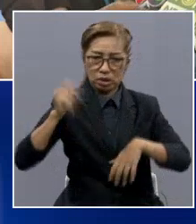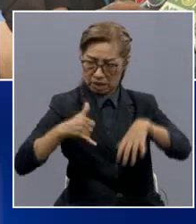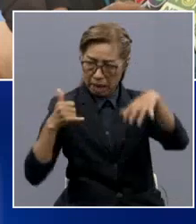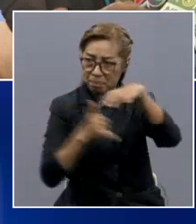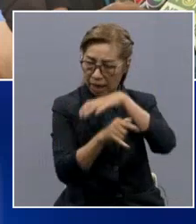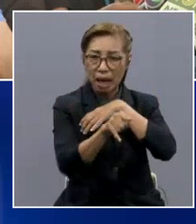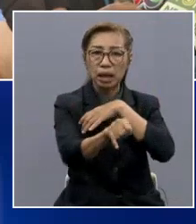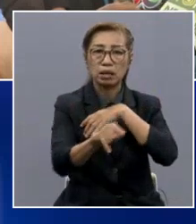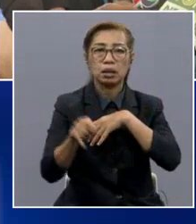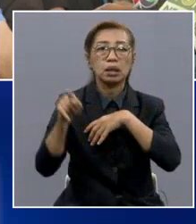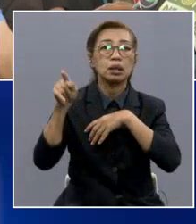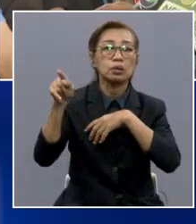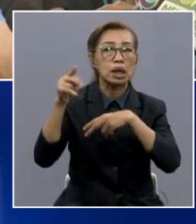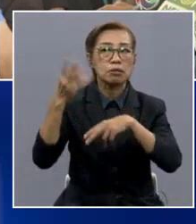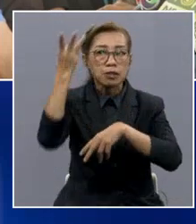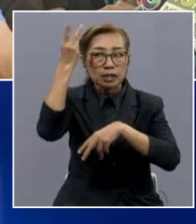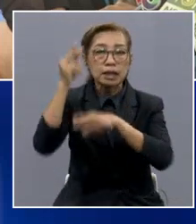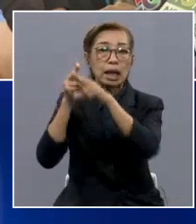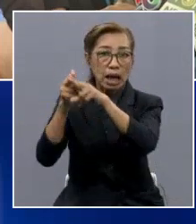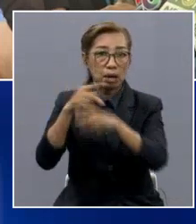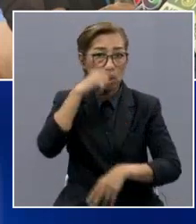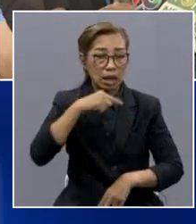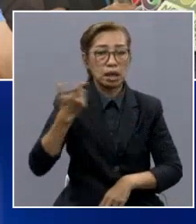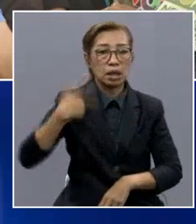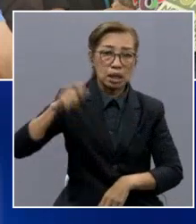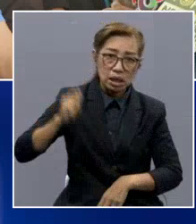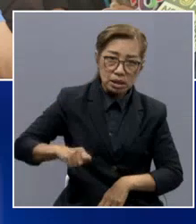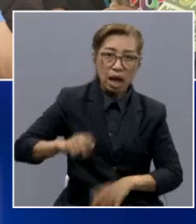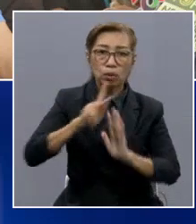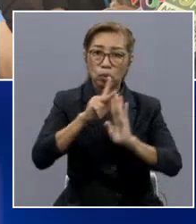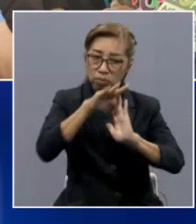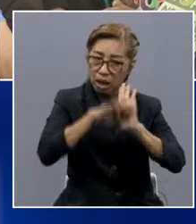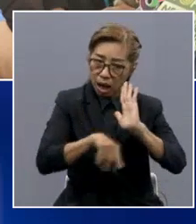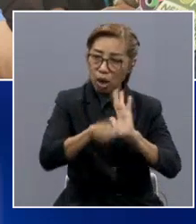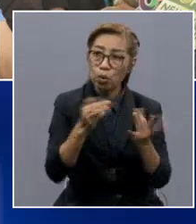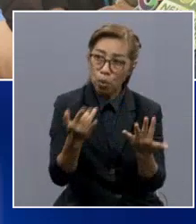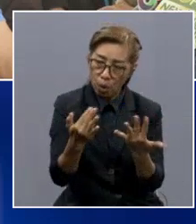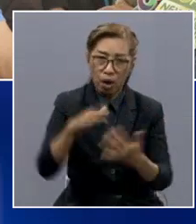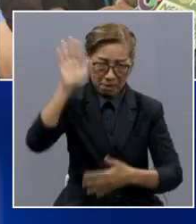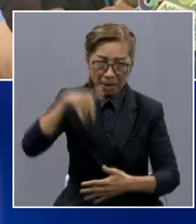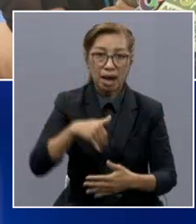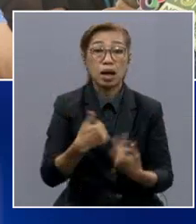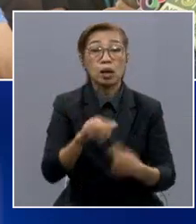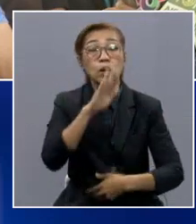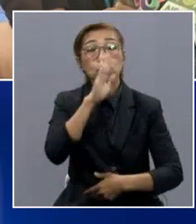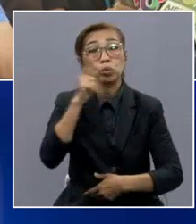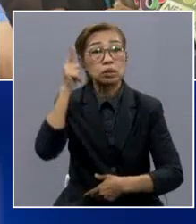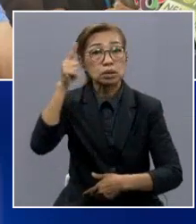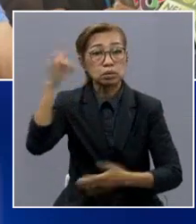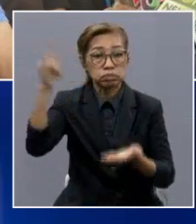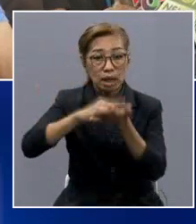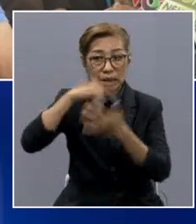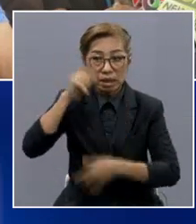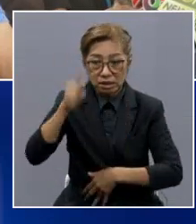ไรประเมินชั่งน้ำหนักเอาเองกระบวนการยุติธรรมรออยู่ทีนี้พอถามว่าถ้าเกิดว่าคุณทักษิณกลับมาจริงๆเนี่ยจะต้